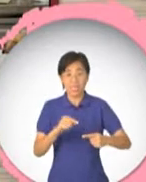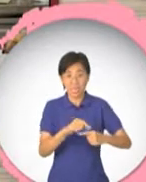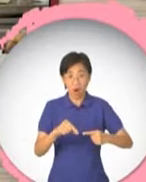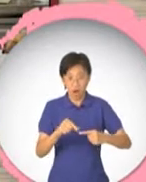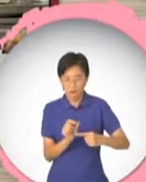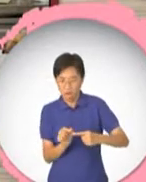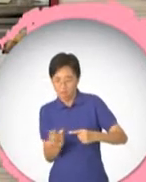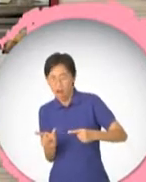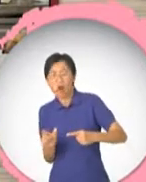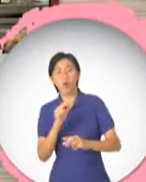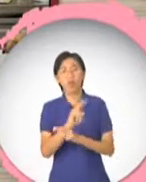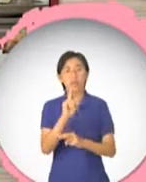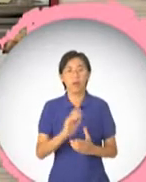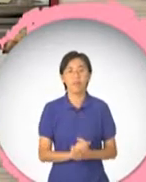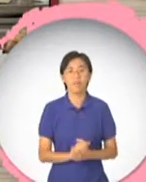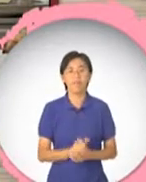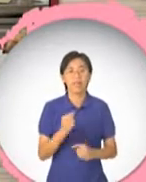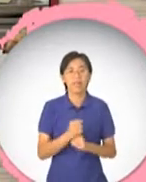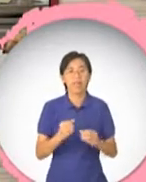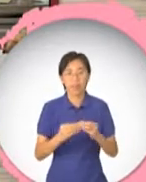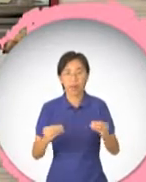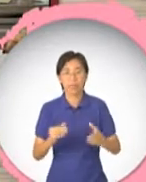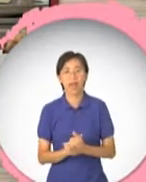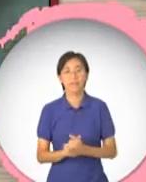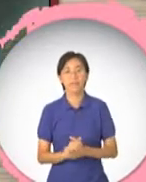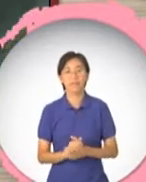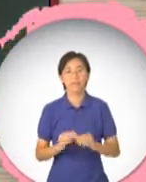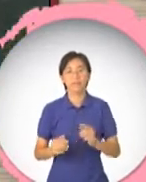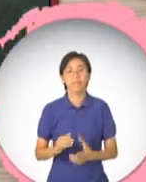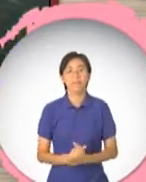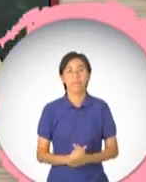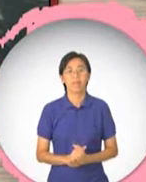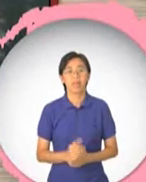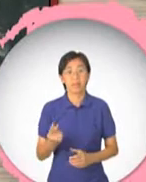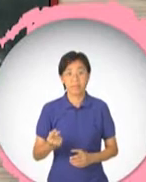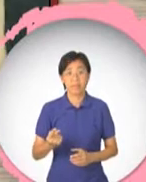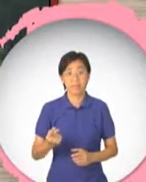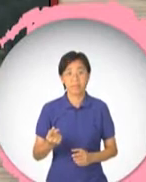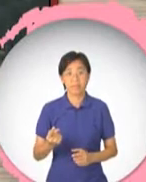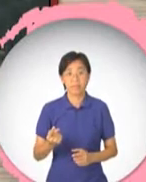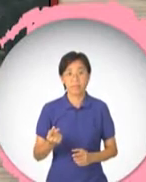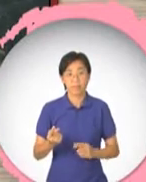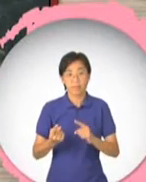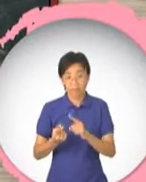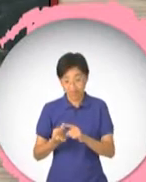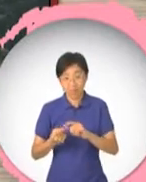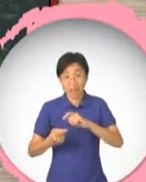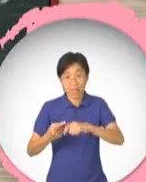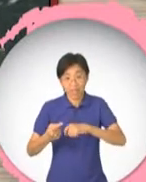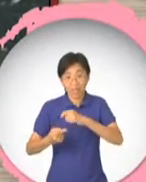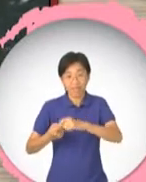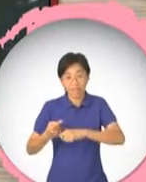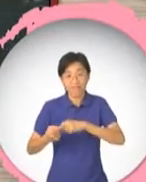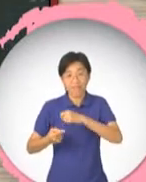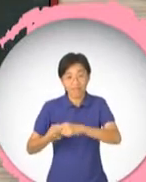ช้แป้งนวล นะคะรูปบางๆที่เส้นจากนั้นเนี่ยก็วางตัวแผ่นเส้นแป้งค่ะ ค ให้